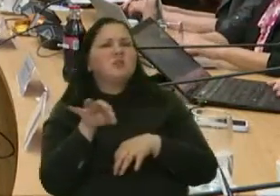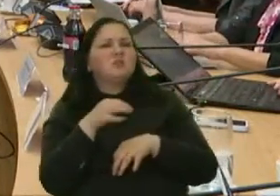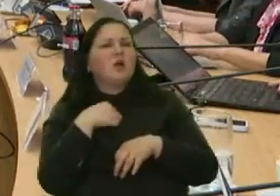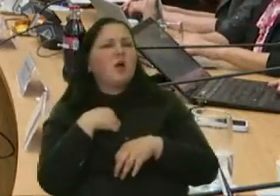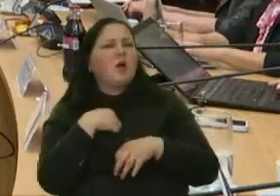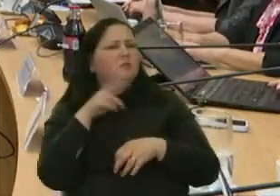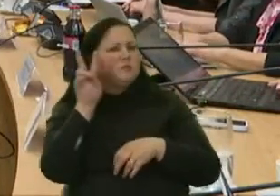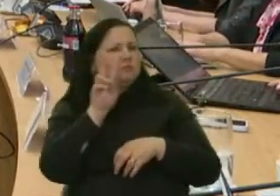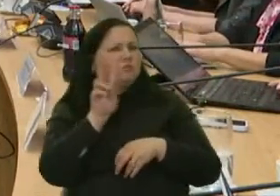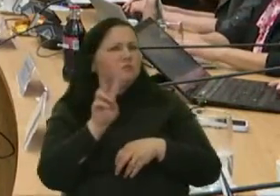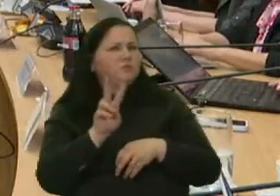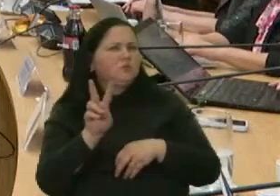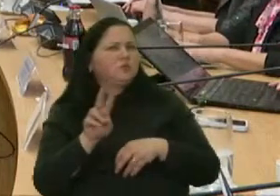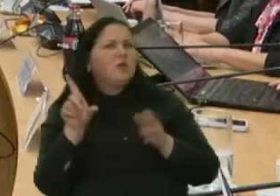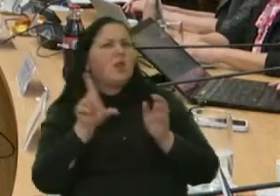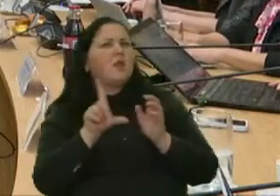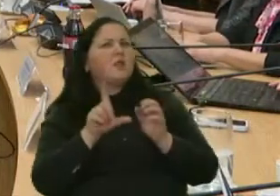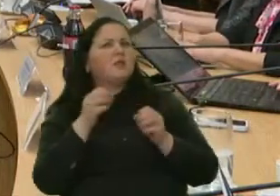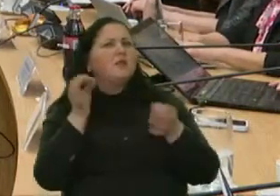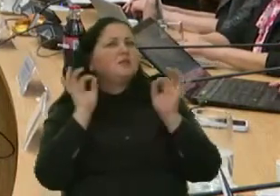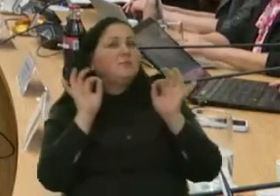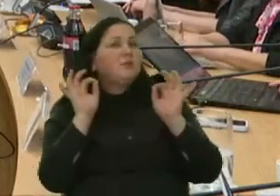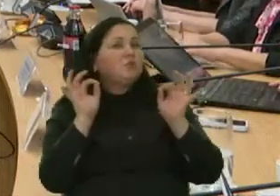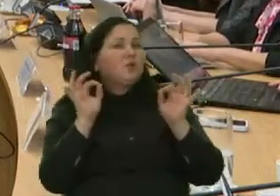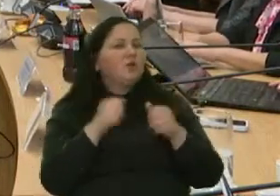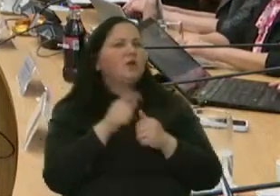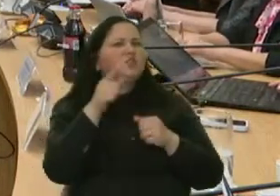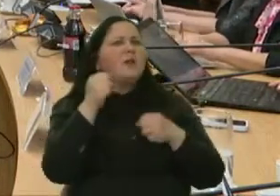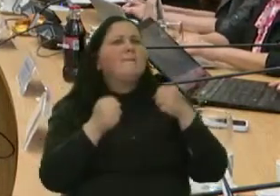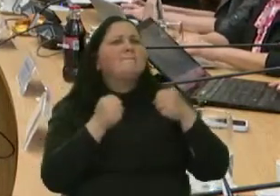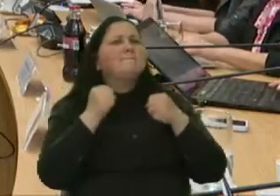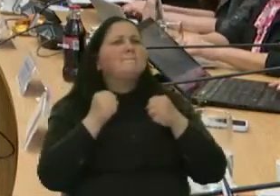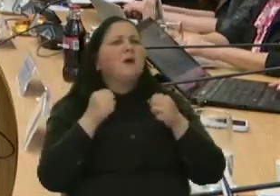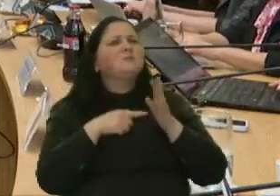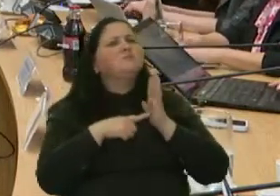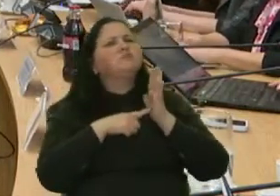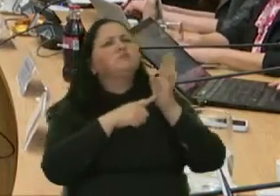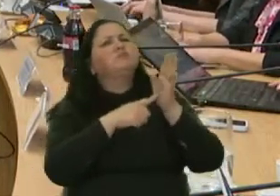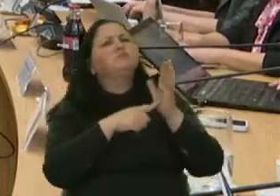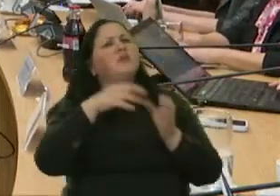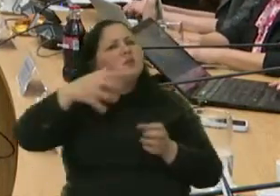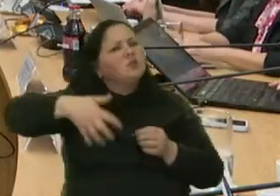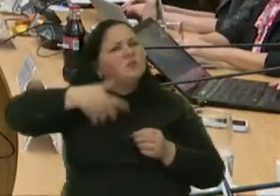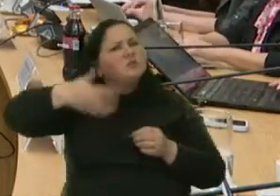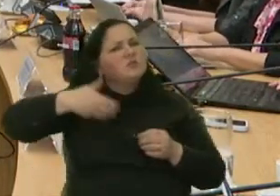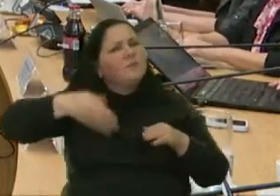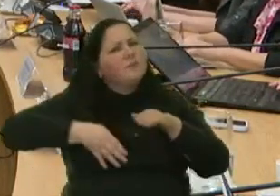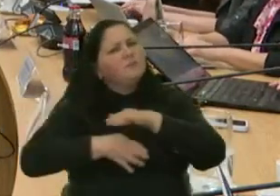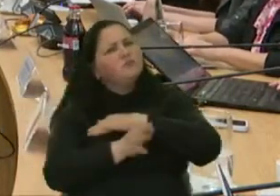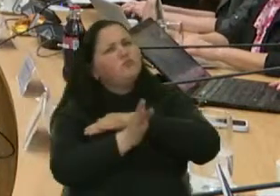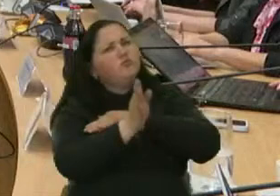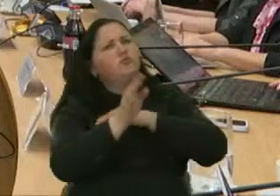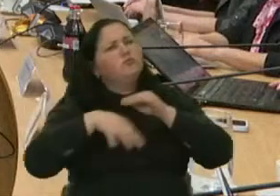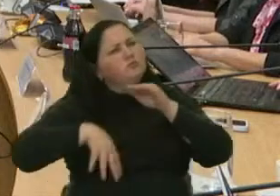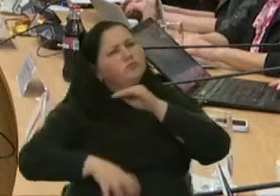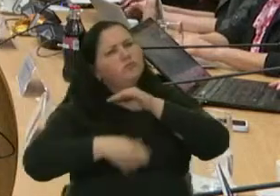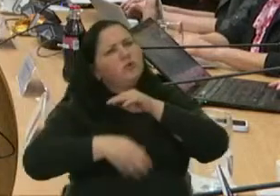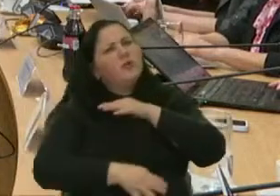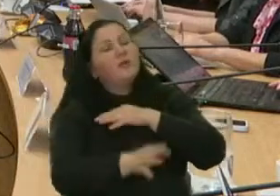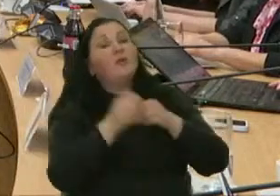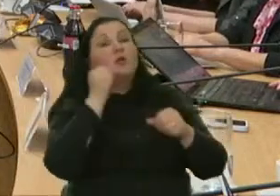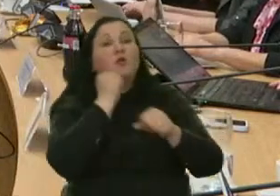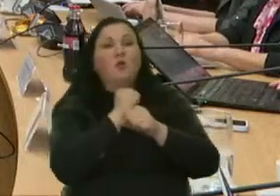literatura de specialitate acele mașini dedicate săparea tunelurilor subterane